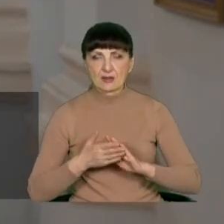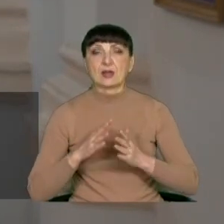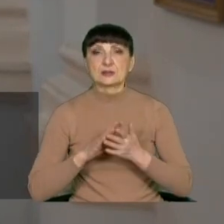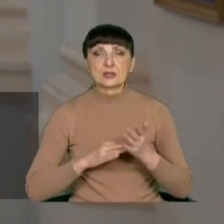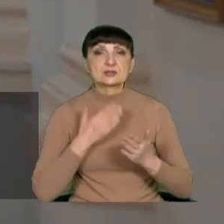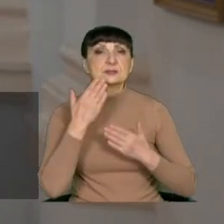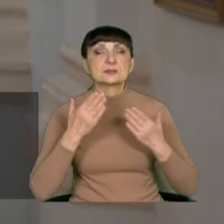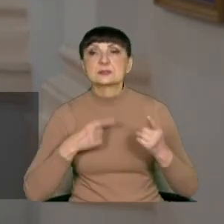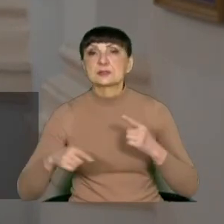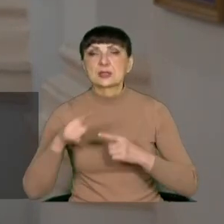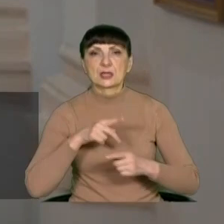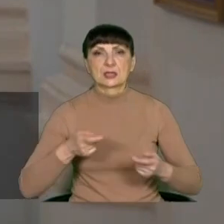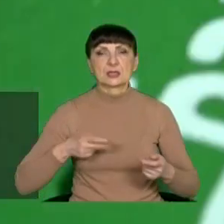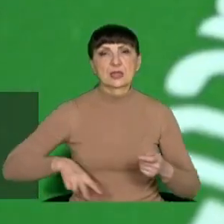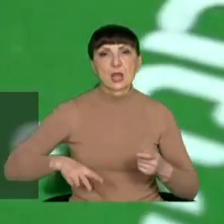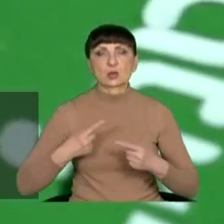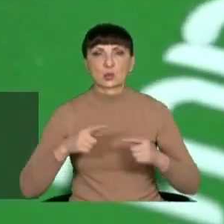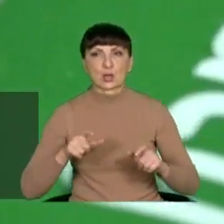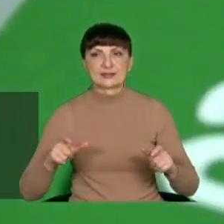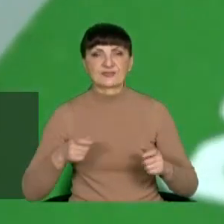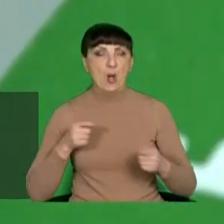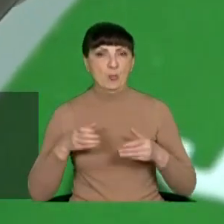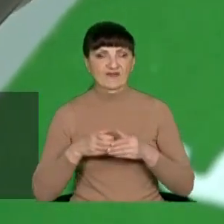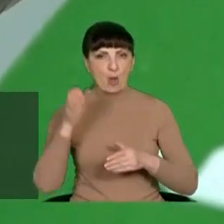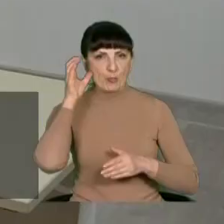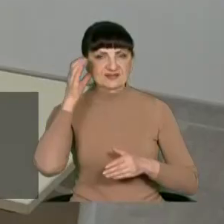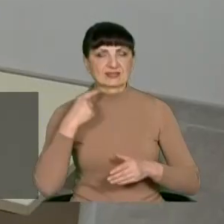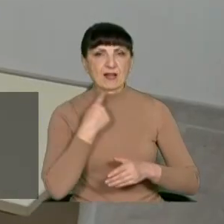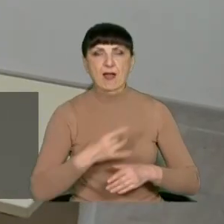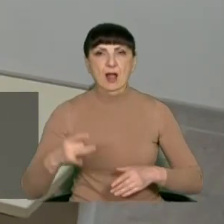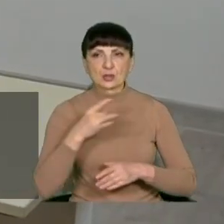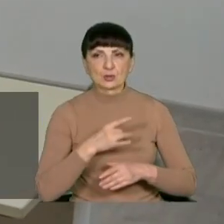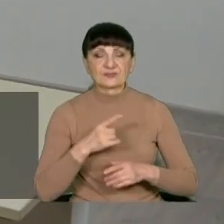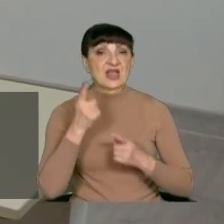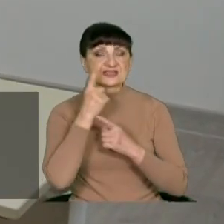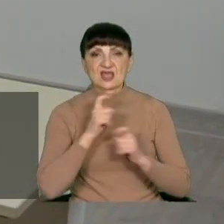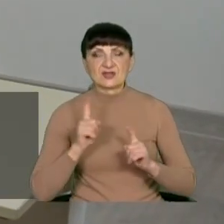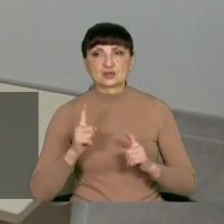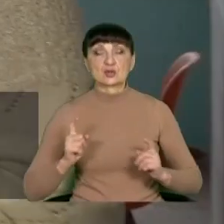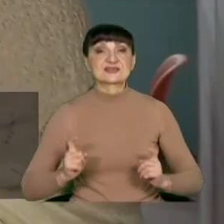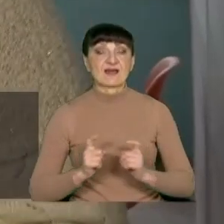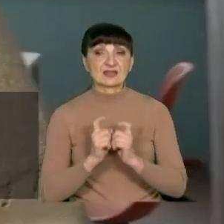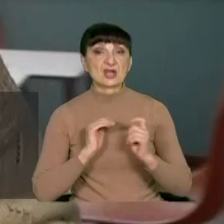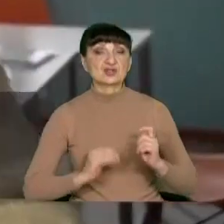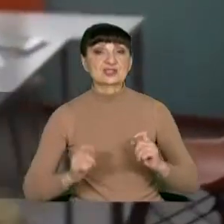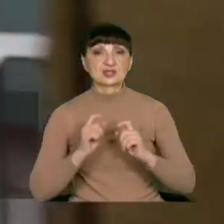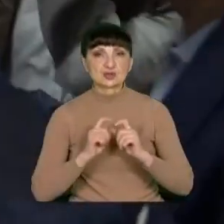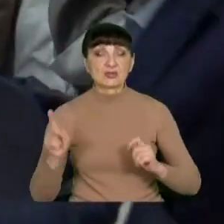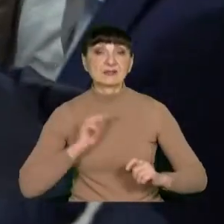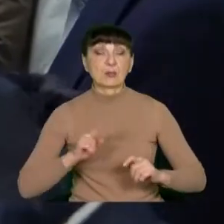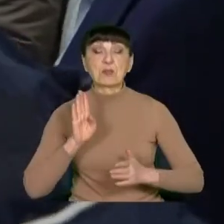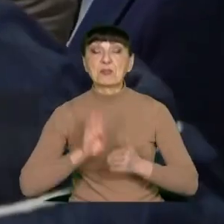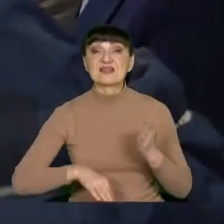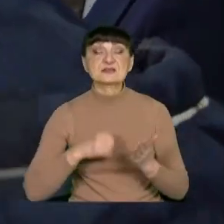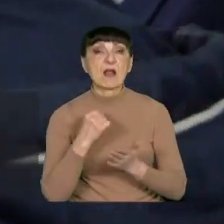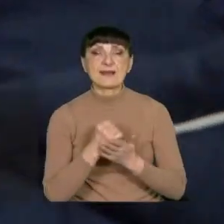пояснения администрации школы и иных лиц. А в управлении образования Талгарского района и вовсе заявили, что скандальная частная школа работала без лицензии